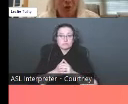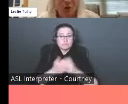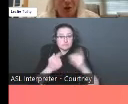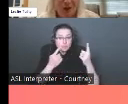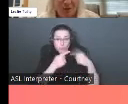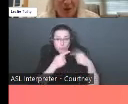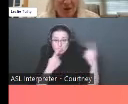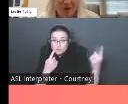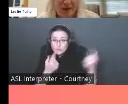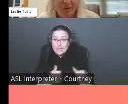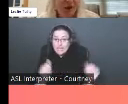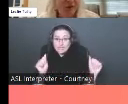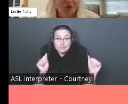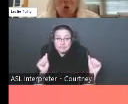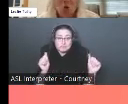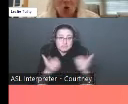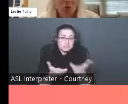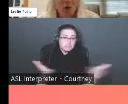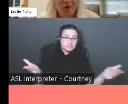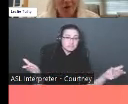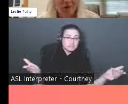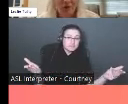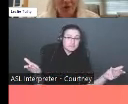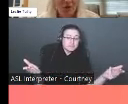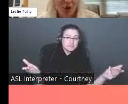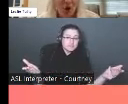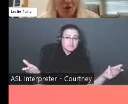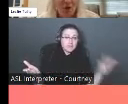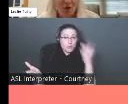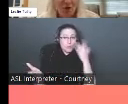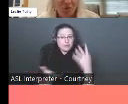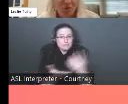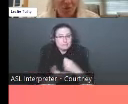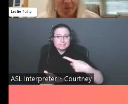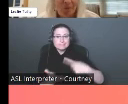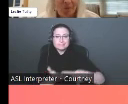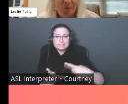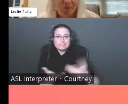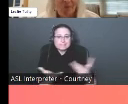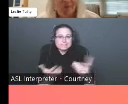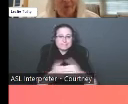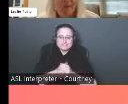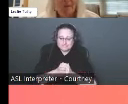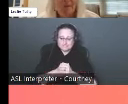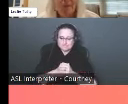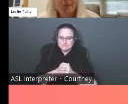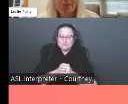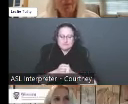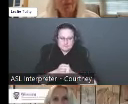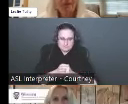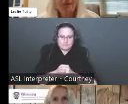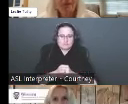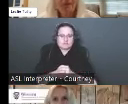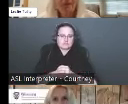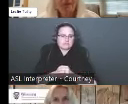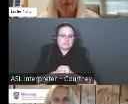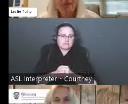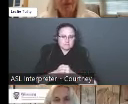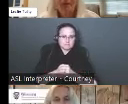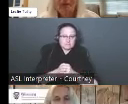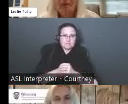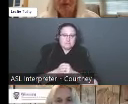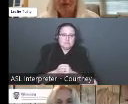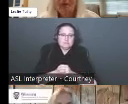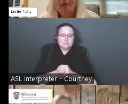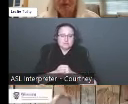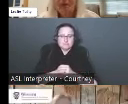surprenants? Êtes-vous en désaccord avec moi? C'est un peu ça le but d'avoir une conversation. N'hésitez